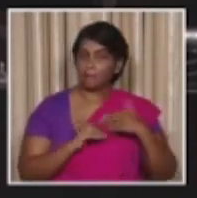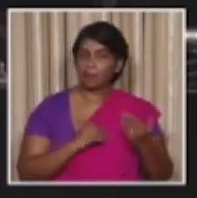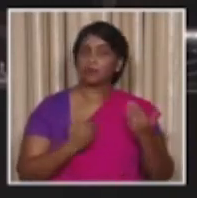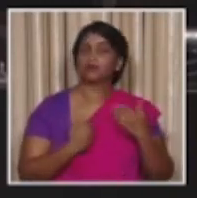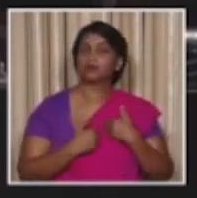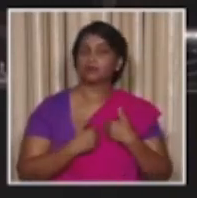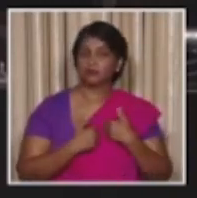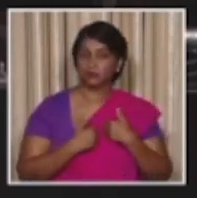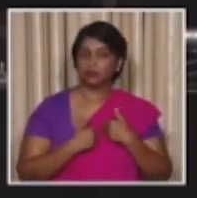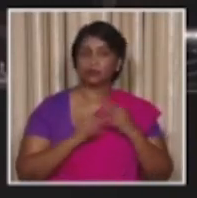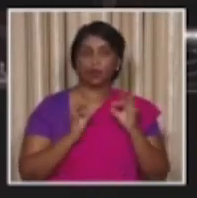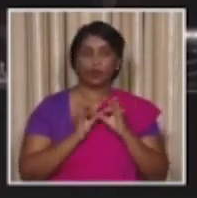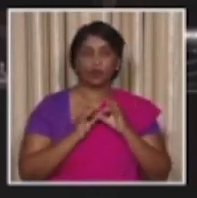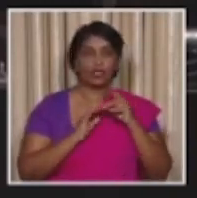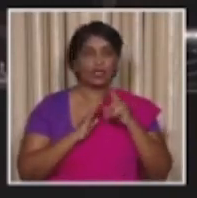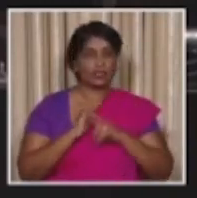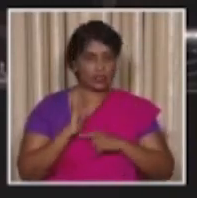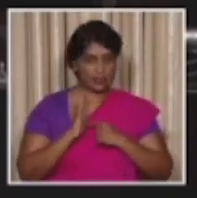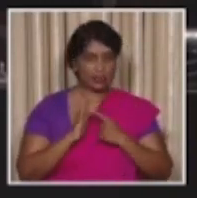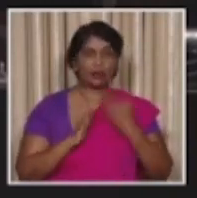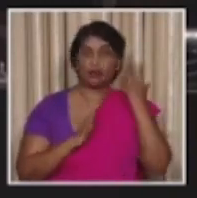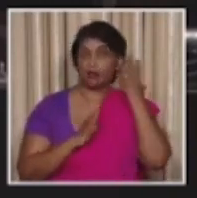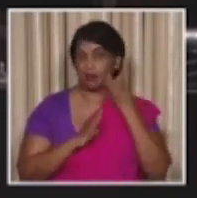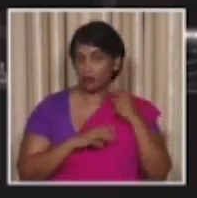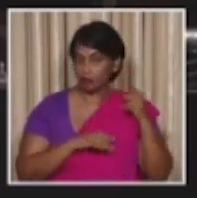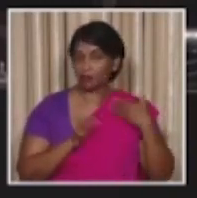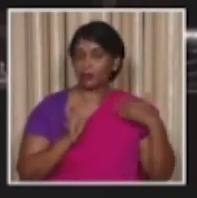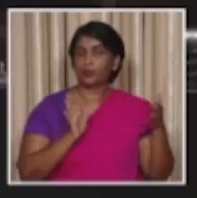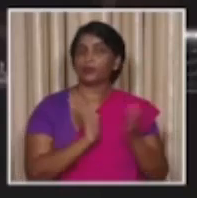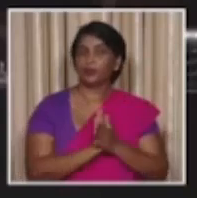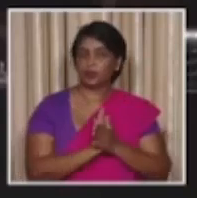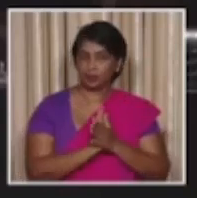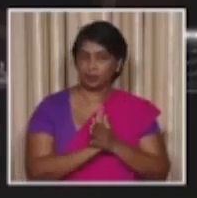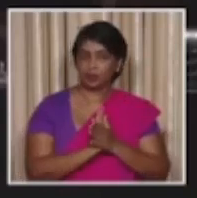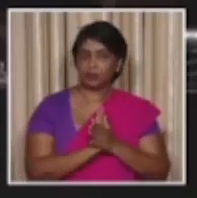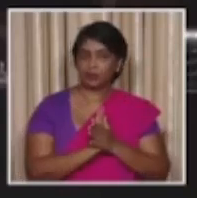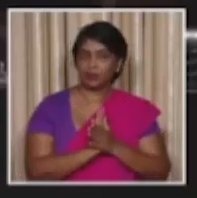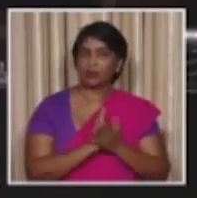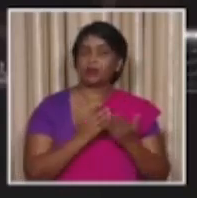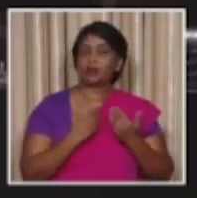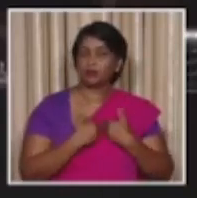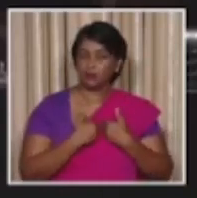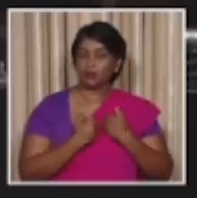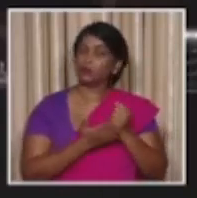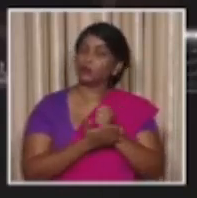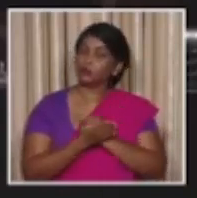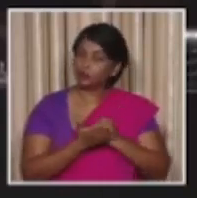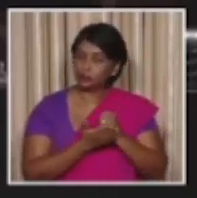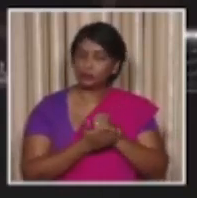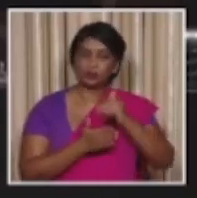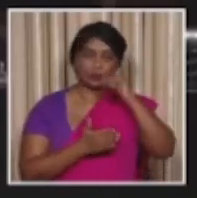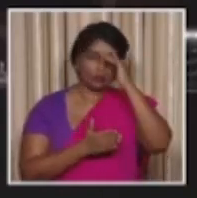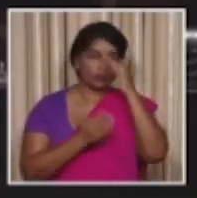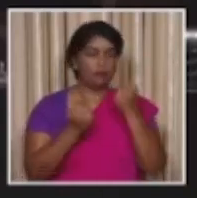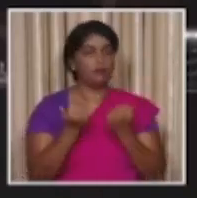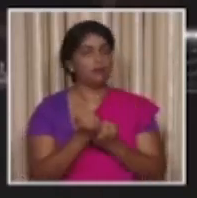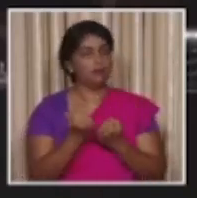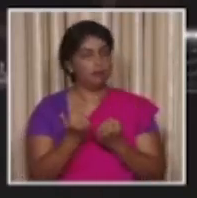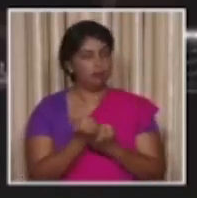අපි බුද්ධික ජයලාල් නගරාධිපතිතුමත් එක්ක එකහු වෙලා අපි සියලුම දෙනා අපි නායකත්වයේ ලබා